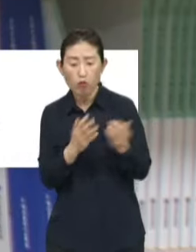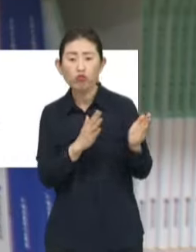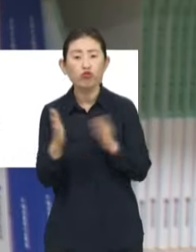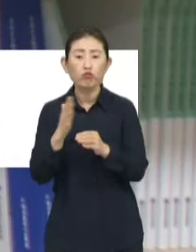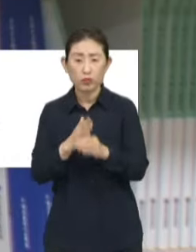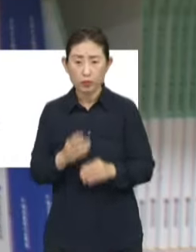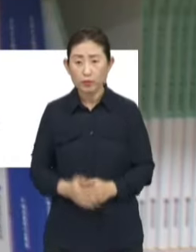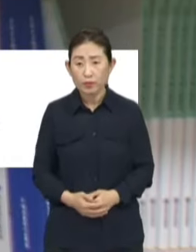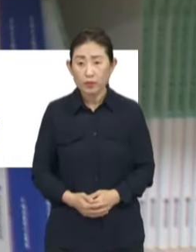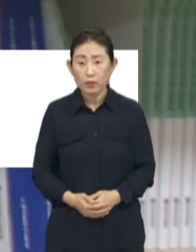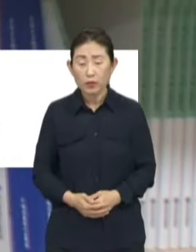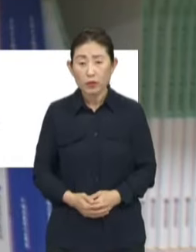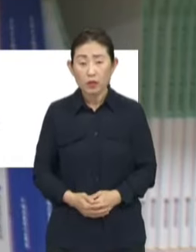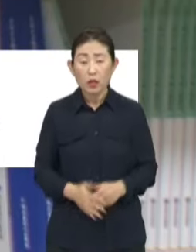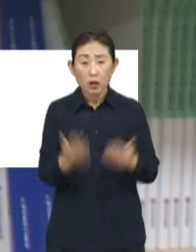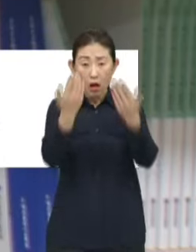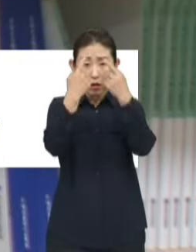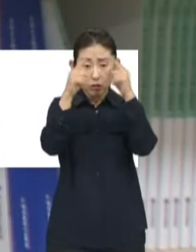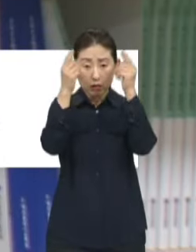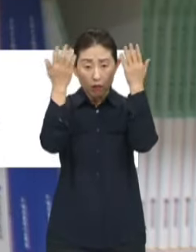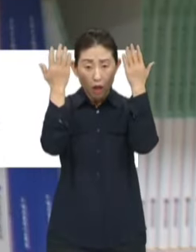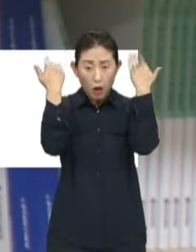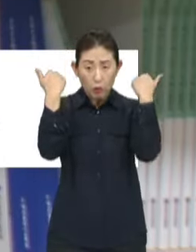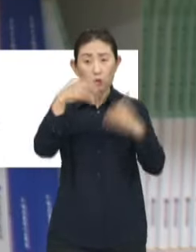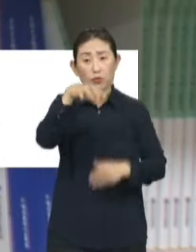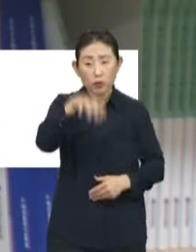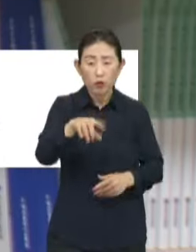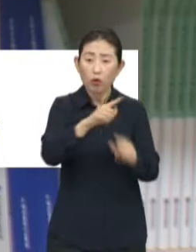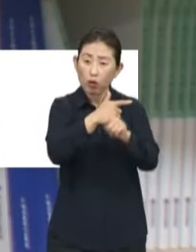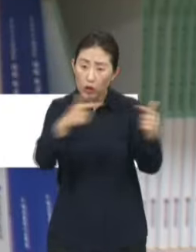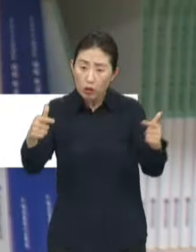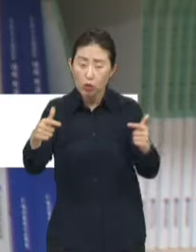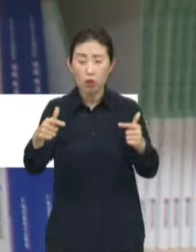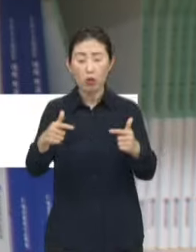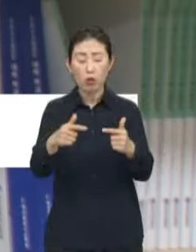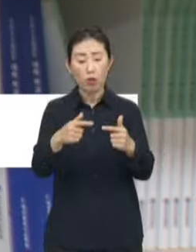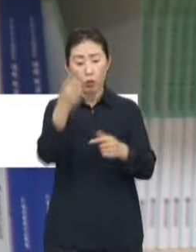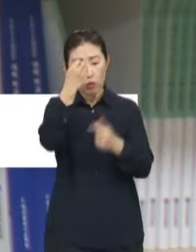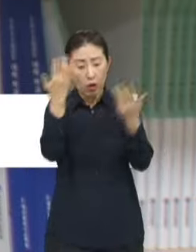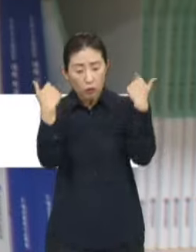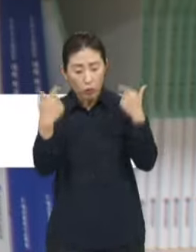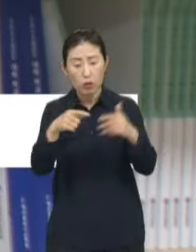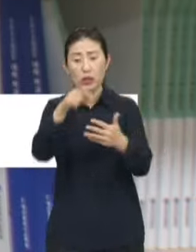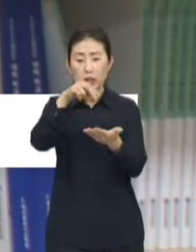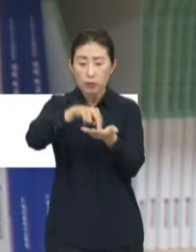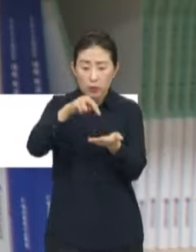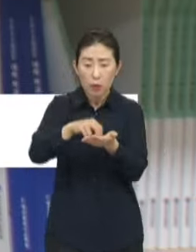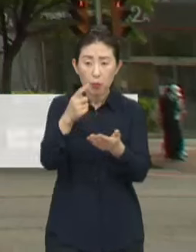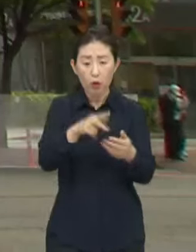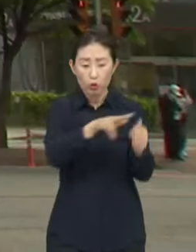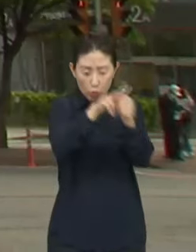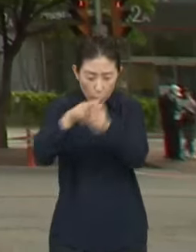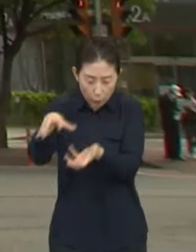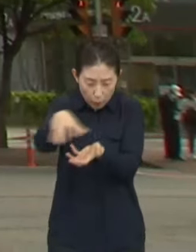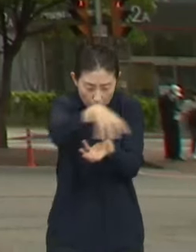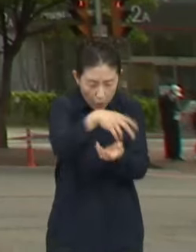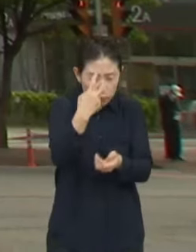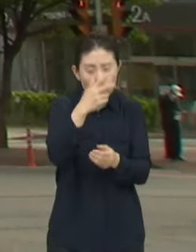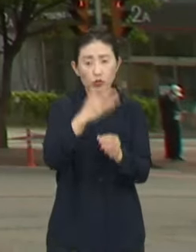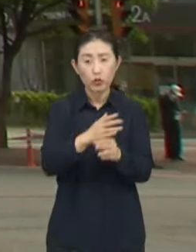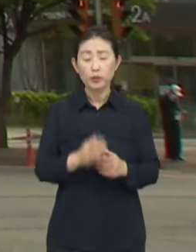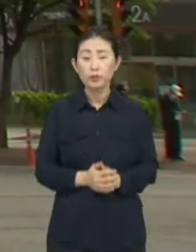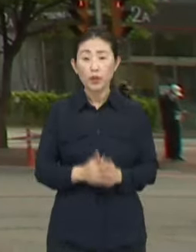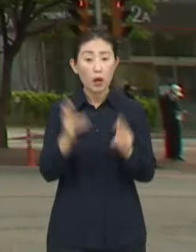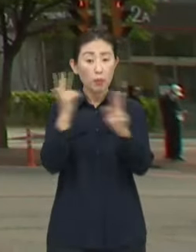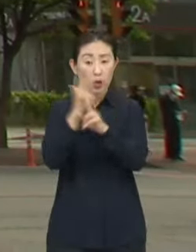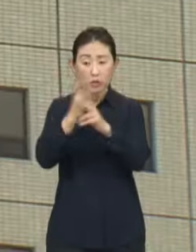지원하고 있고요. 학교에서는 대입 상담 프로그램을 비롯한 다양한 입시 지도 자료를 활용해서. 한편 매주